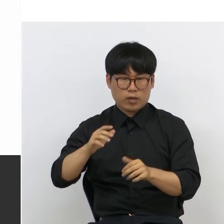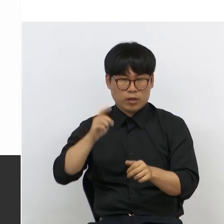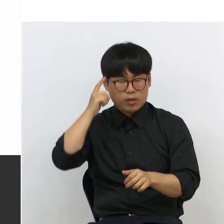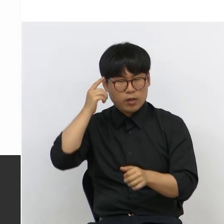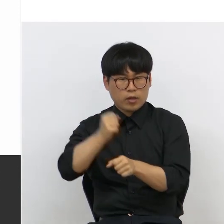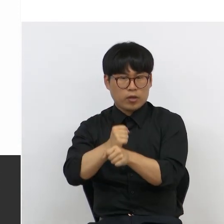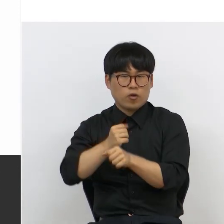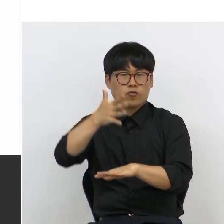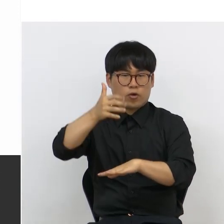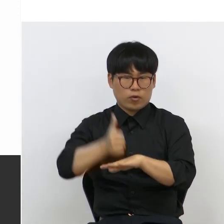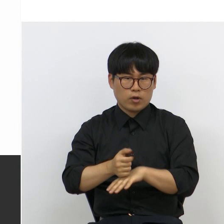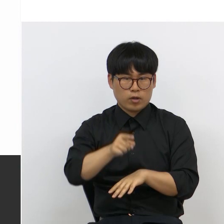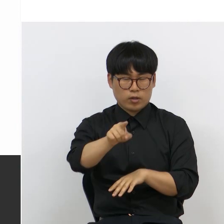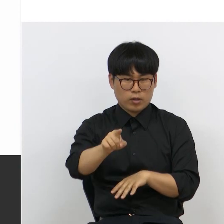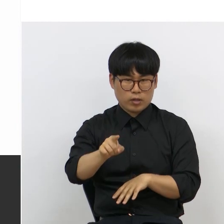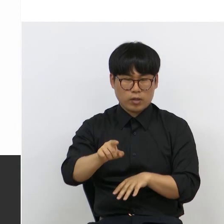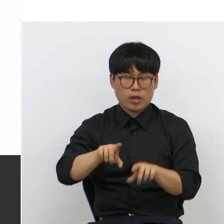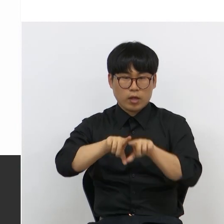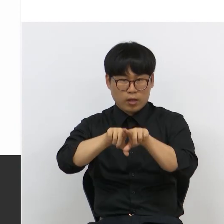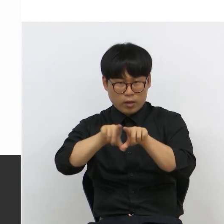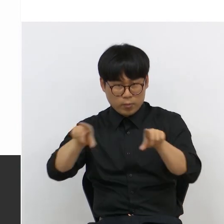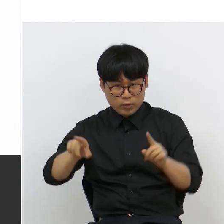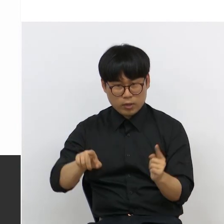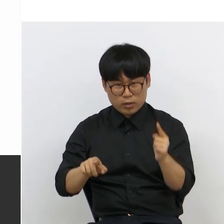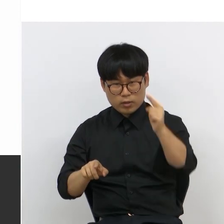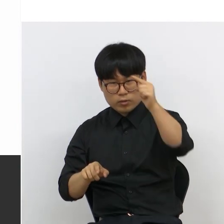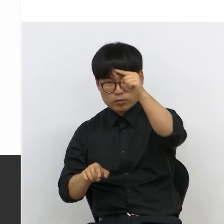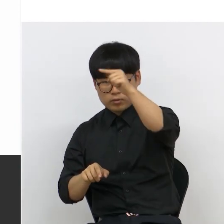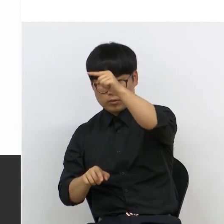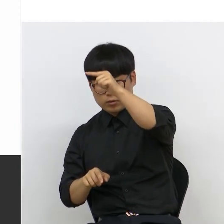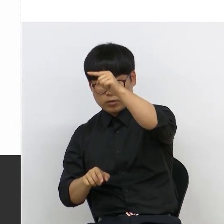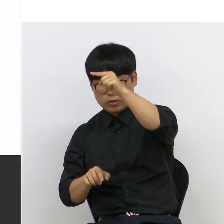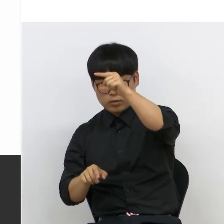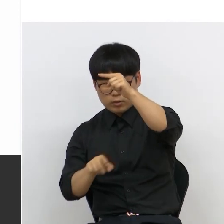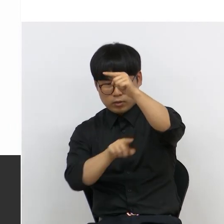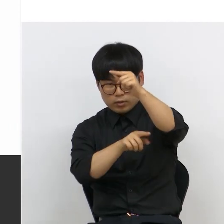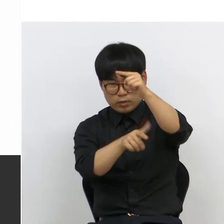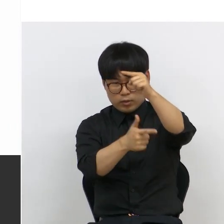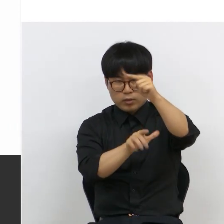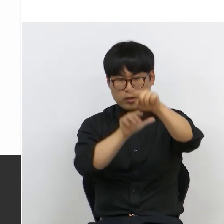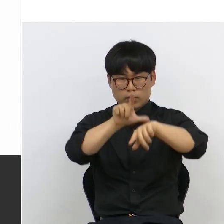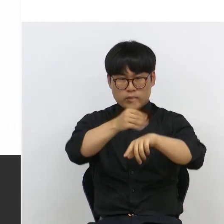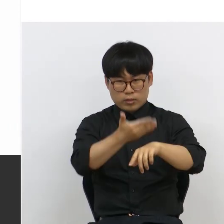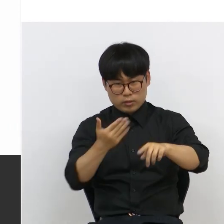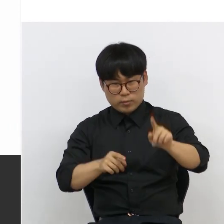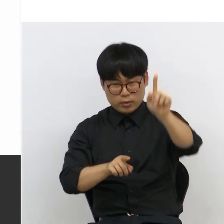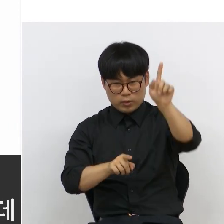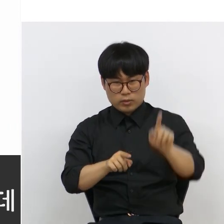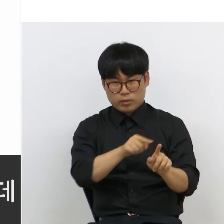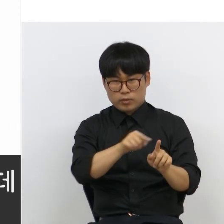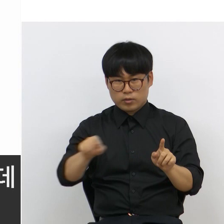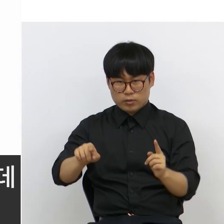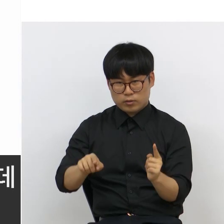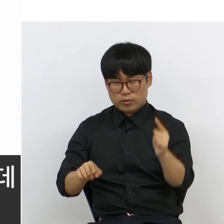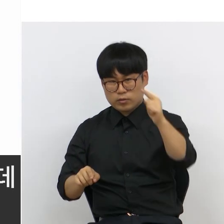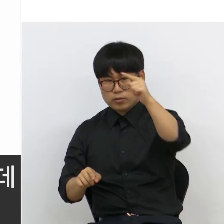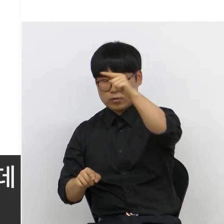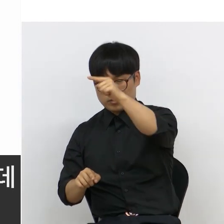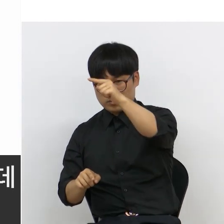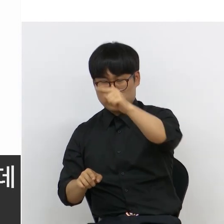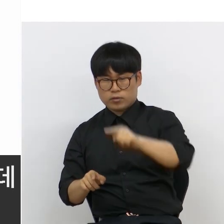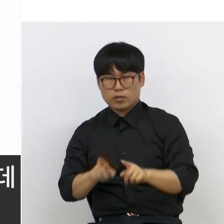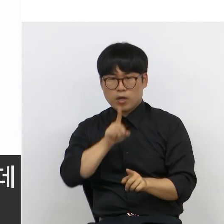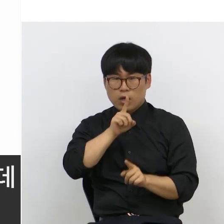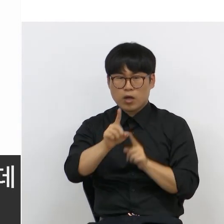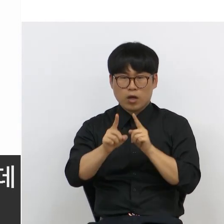결과인데 이게 정상군의 이 선이 정상군의 시간이 지남에 따라서 발달되는 언어 발달의